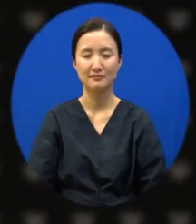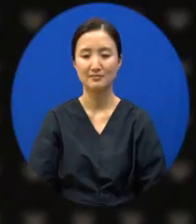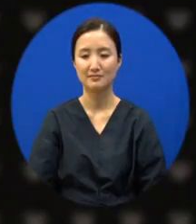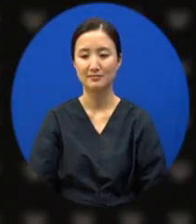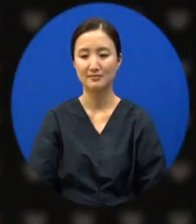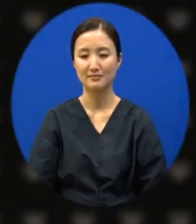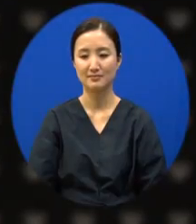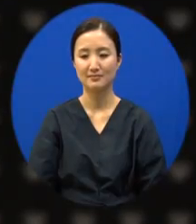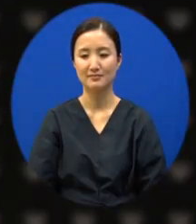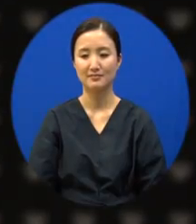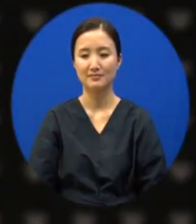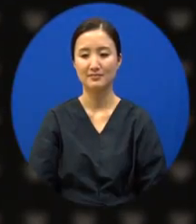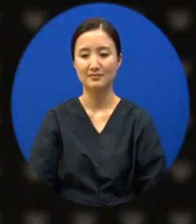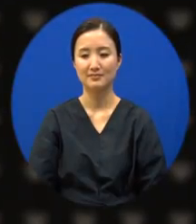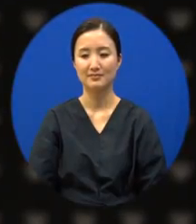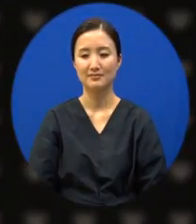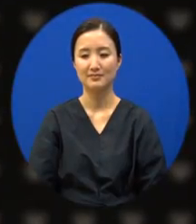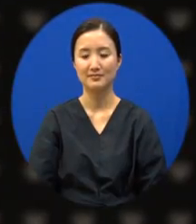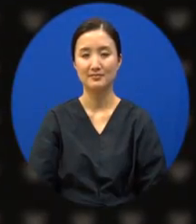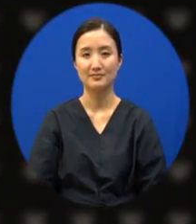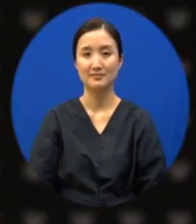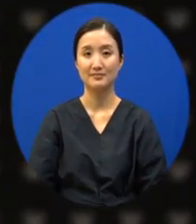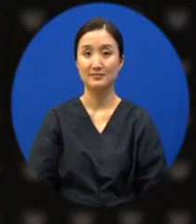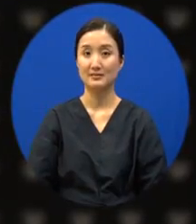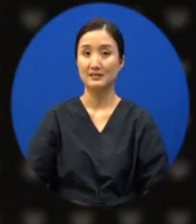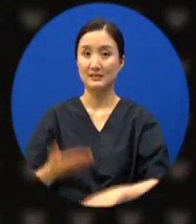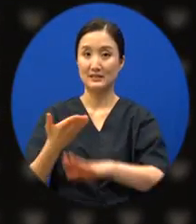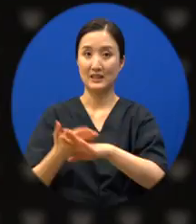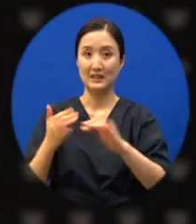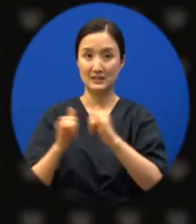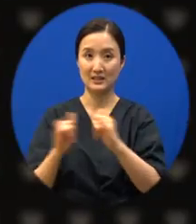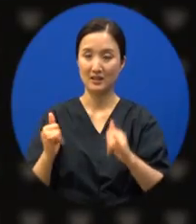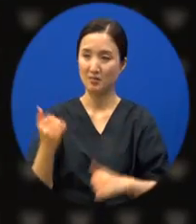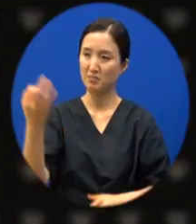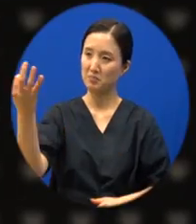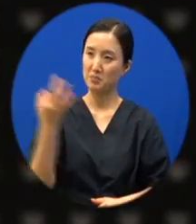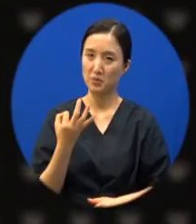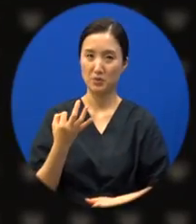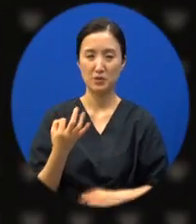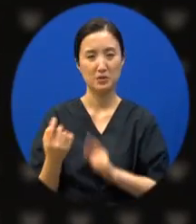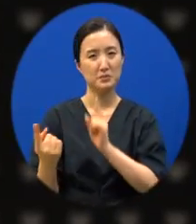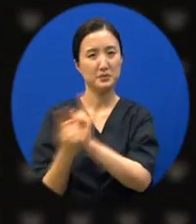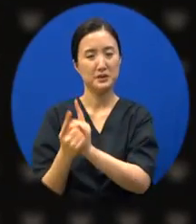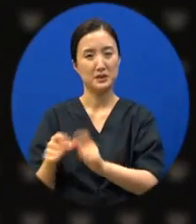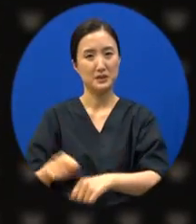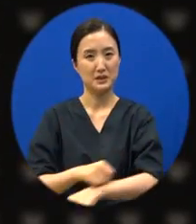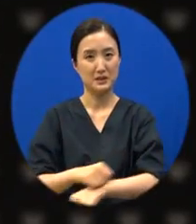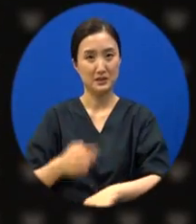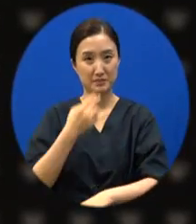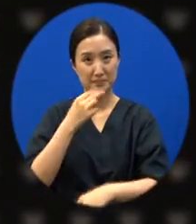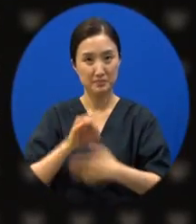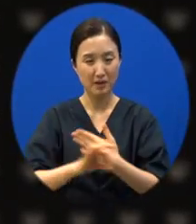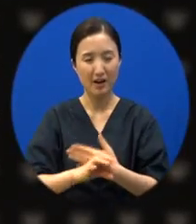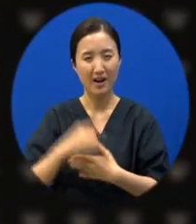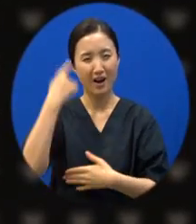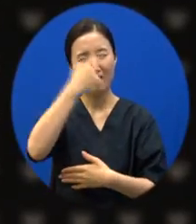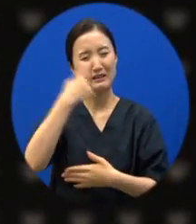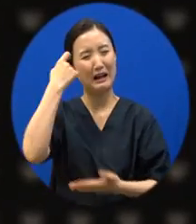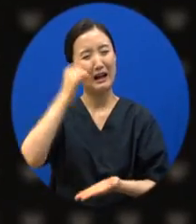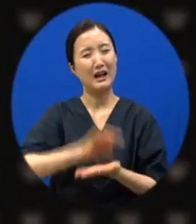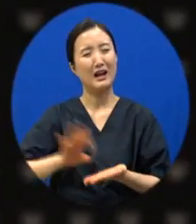네. 남이 없으면 외모 관리는 별로 할 필요가 없어라는 생각을 우리가 무의식적으로 가지고